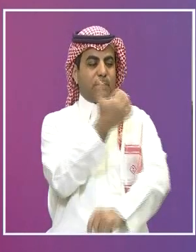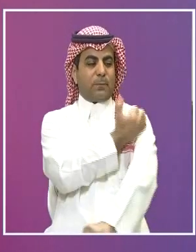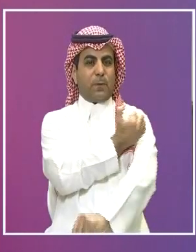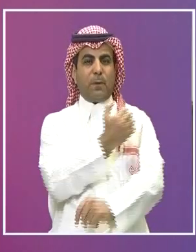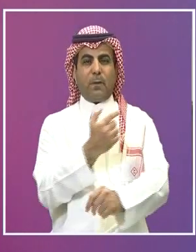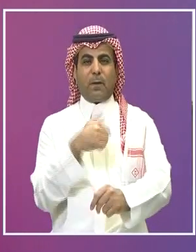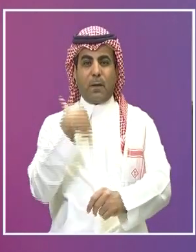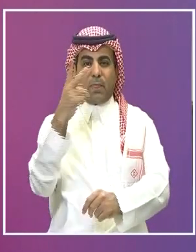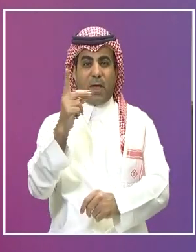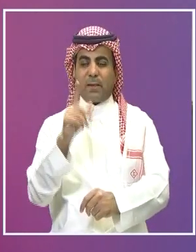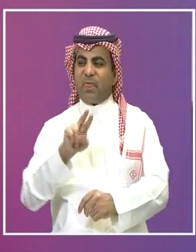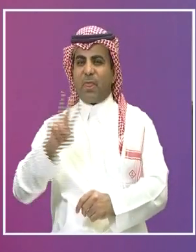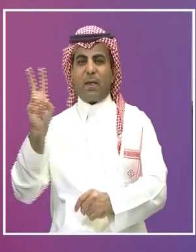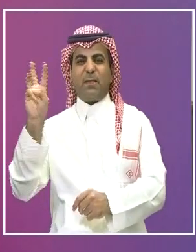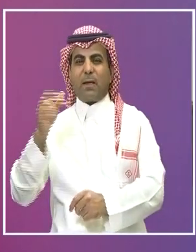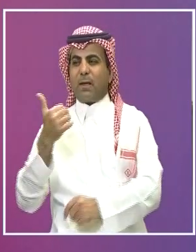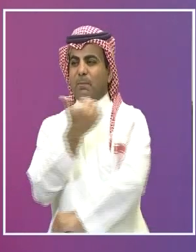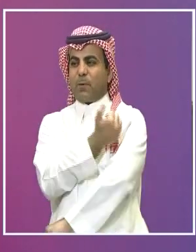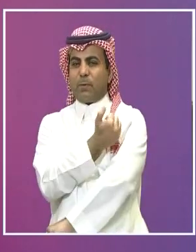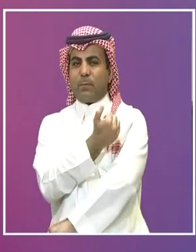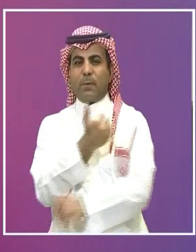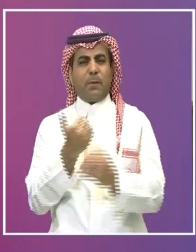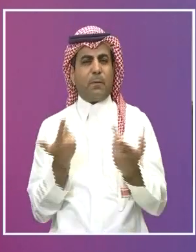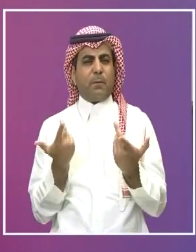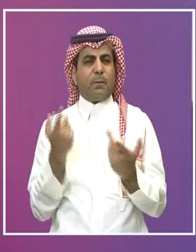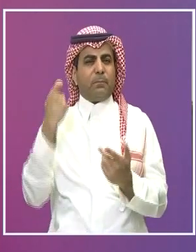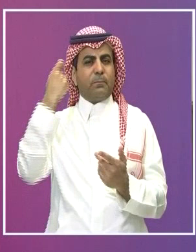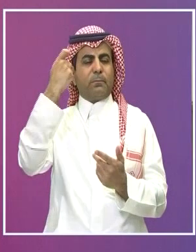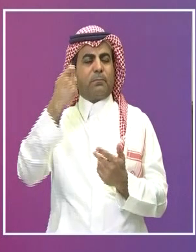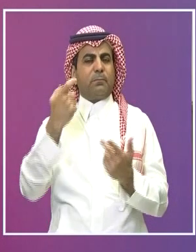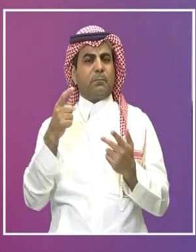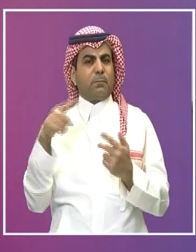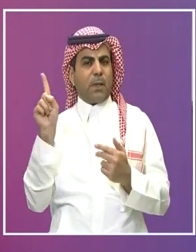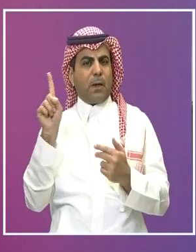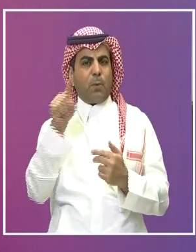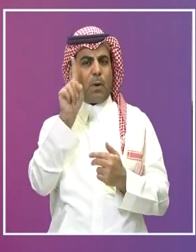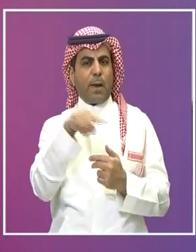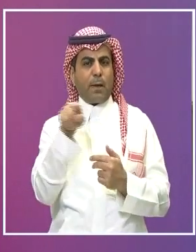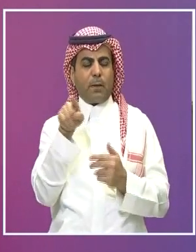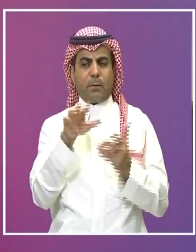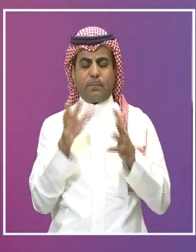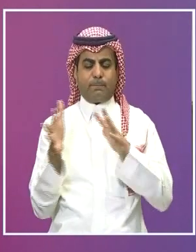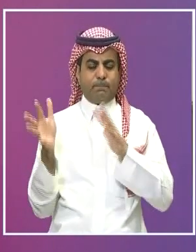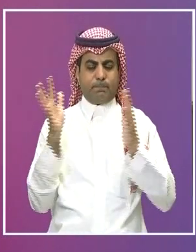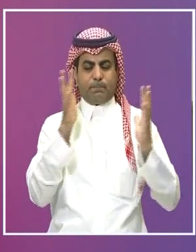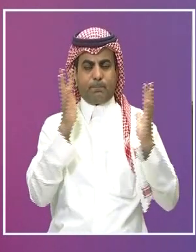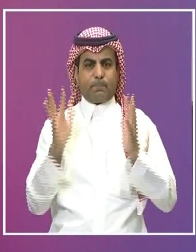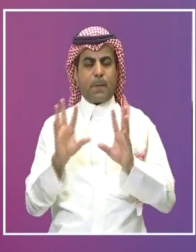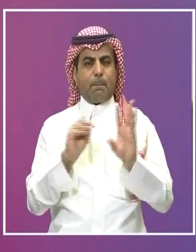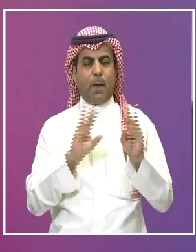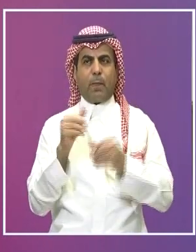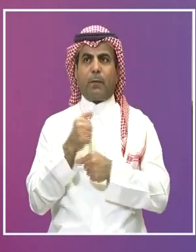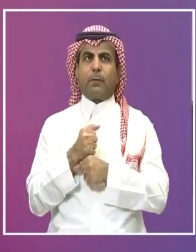نوع آخر. هذه التساؤلات تتبادر إلى أذهان البعض ممن أخذوا جرعتهم الأولى وينتظرون